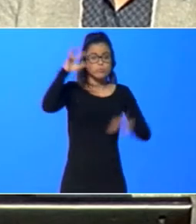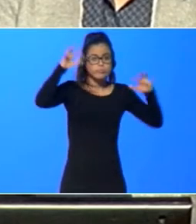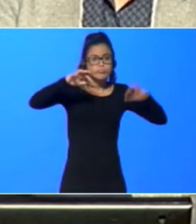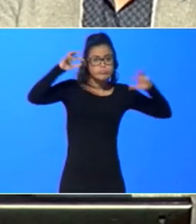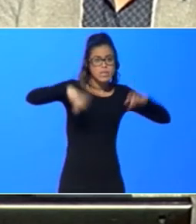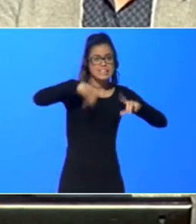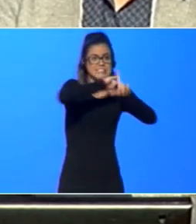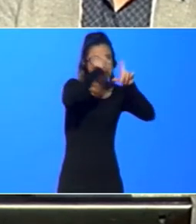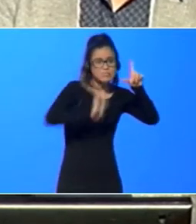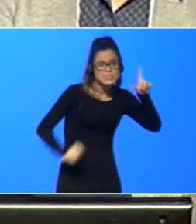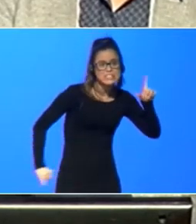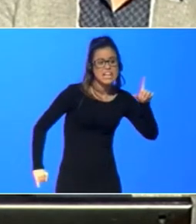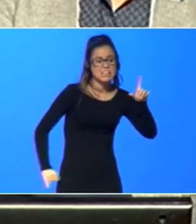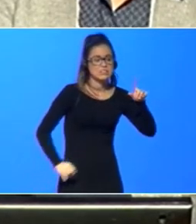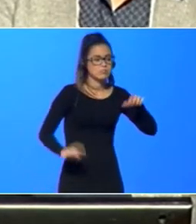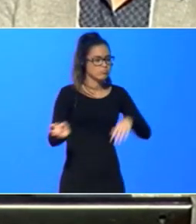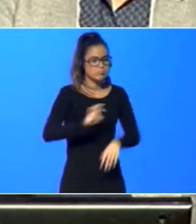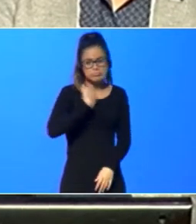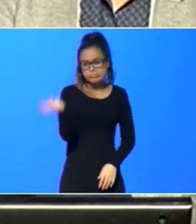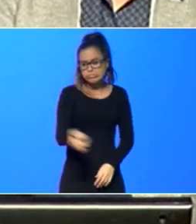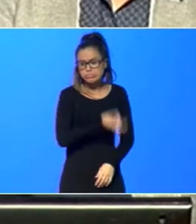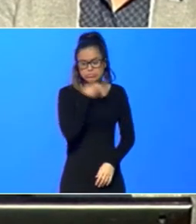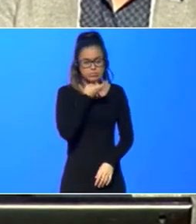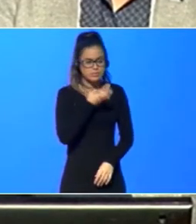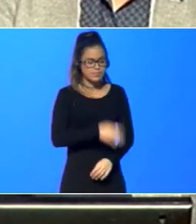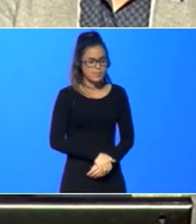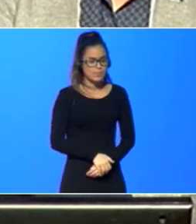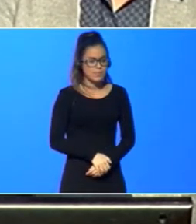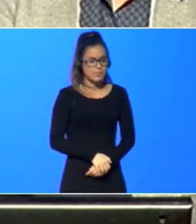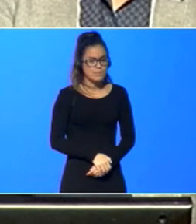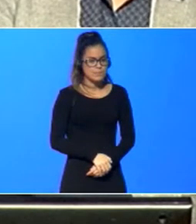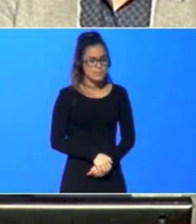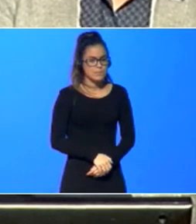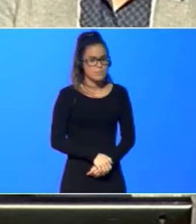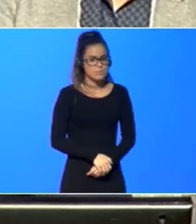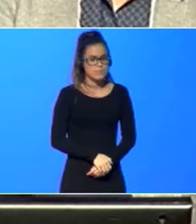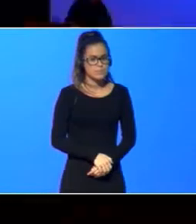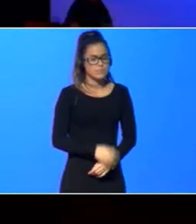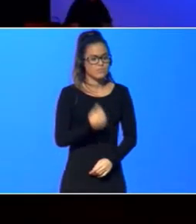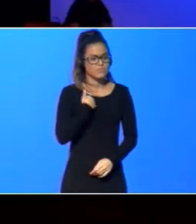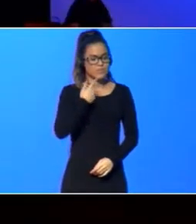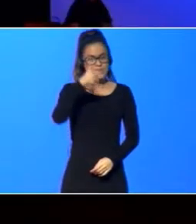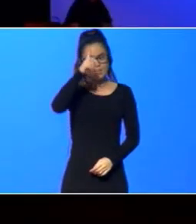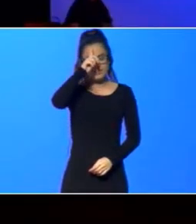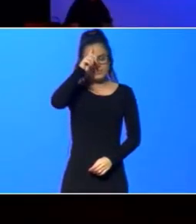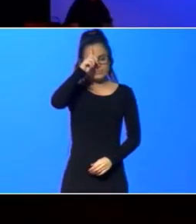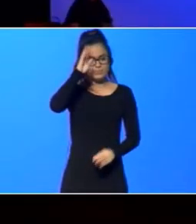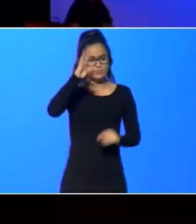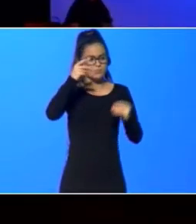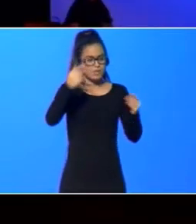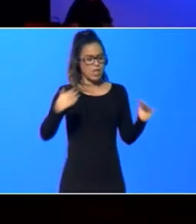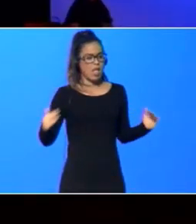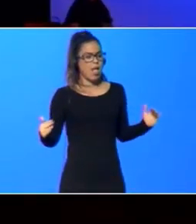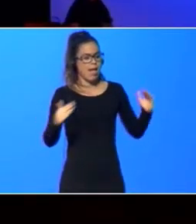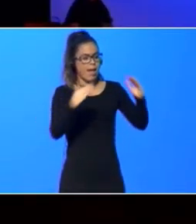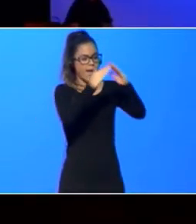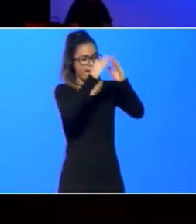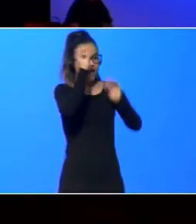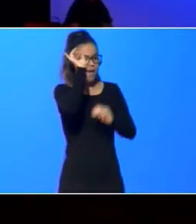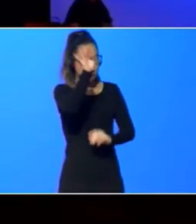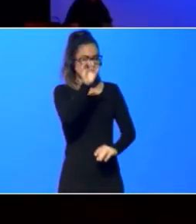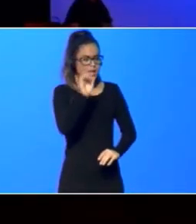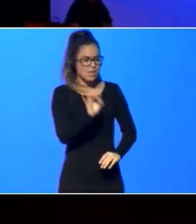tximistak, denetarik, ezta? Nik ez dakit irudia bada Everesta.